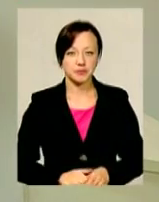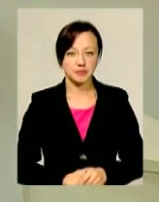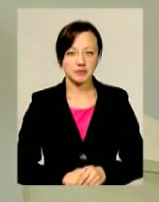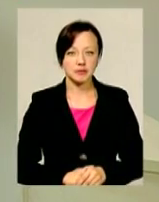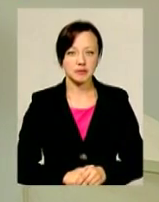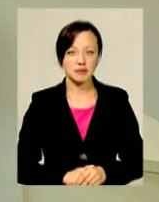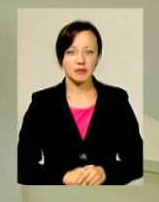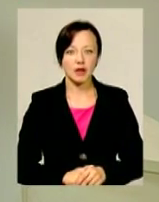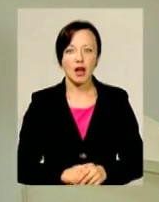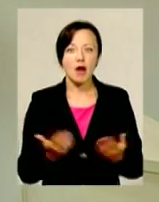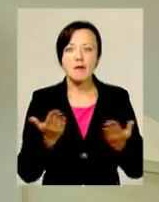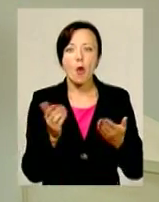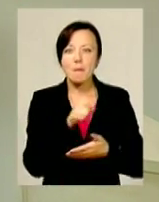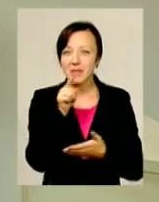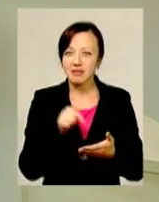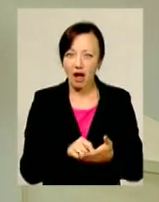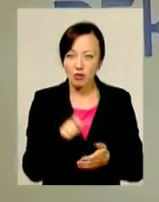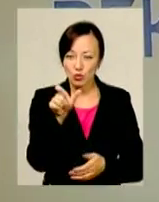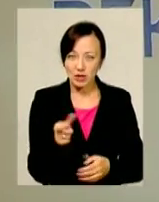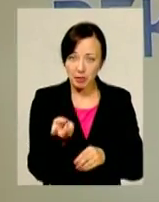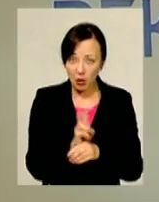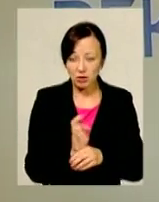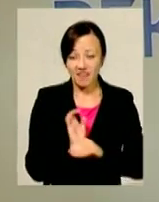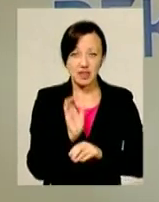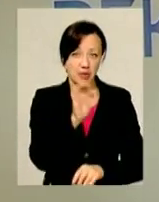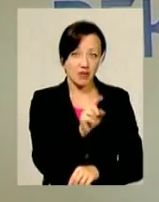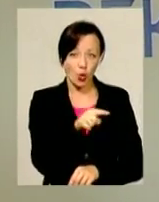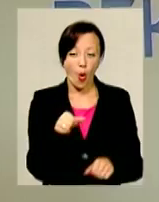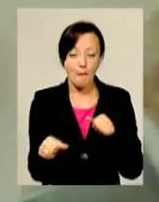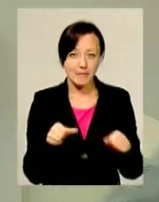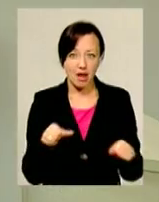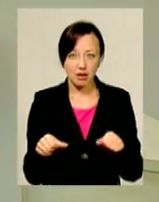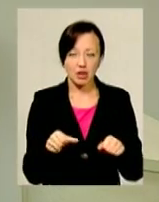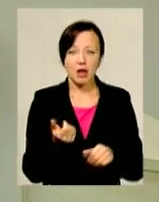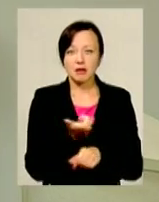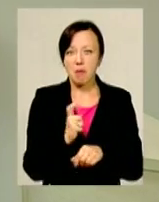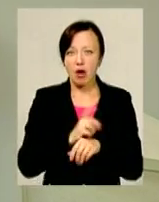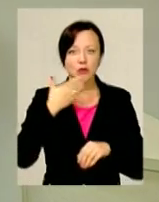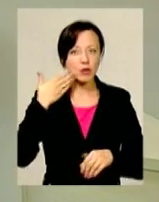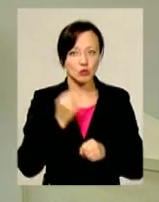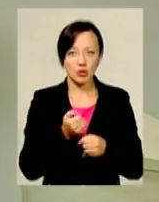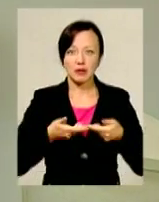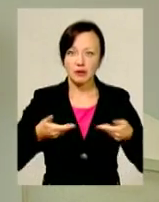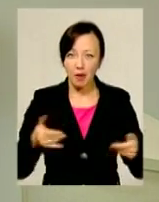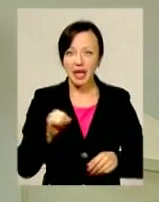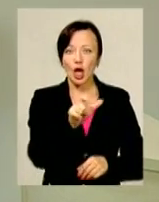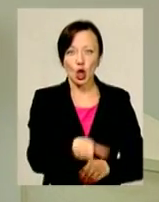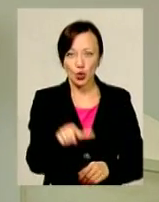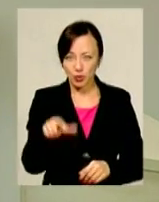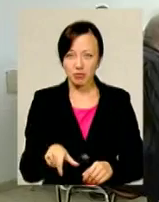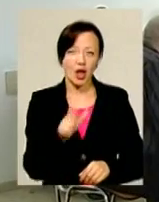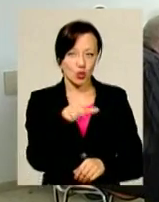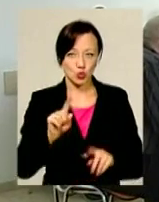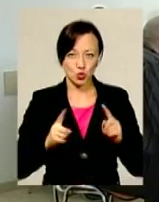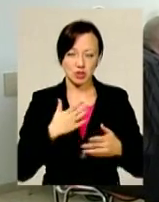якому питанню приходить клієнт, до того оператора ми його і відправляємо. Набагато полегшило це всю роботу і нам, і клієнтам. Клієнти дуже